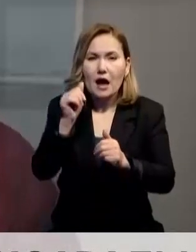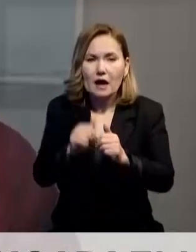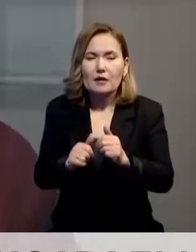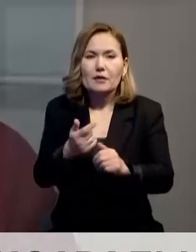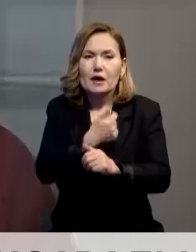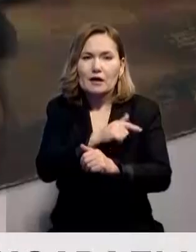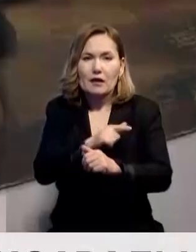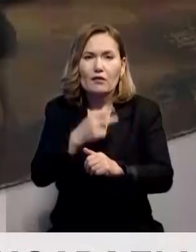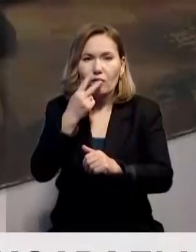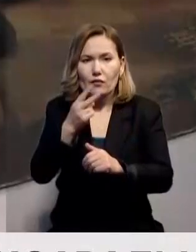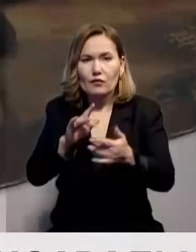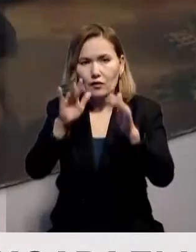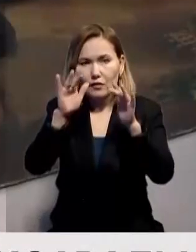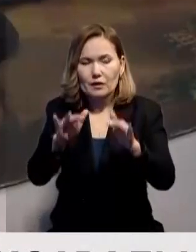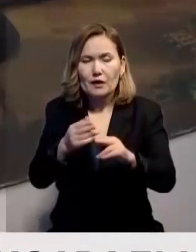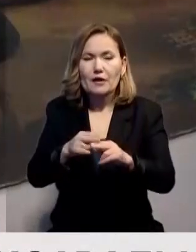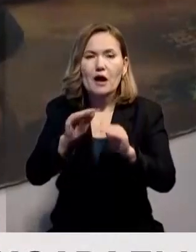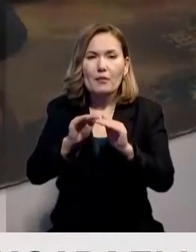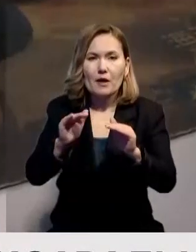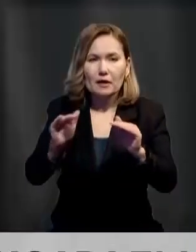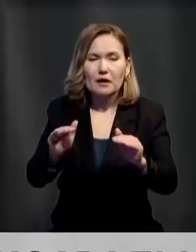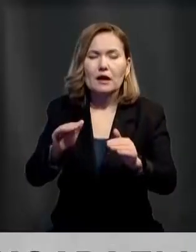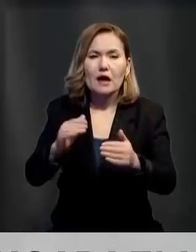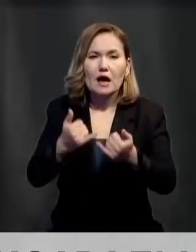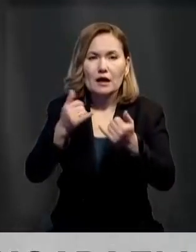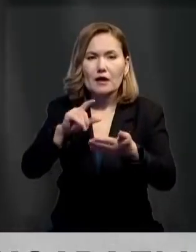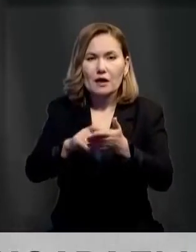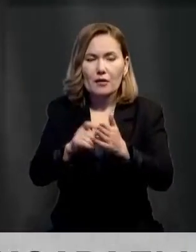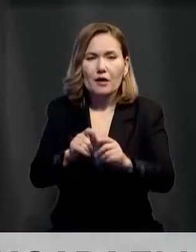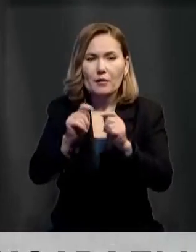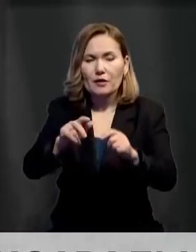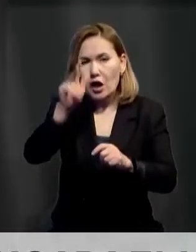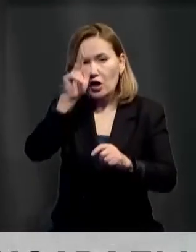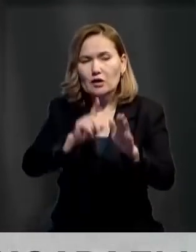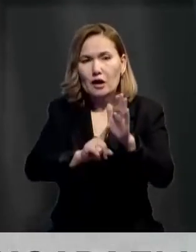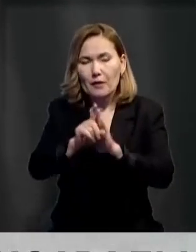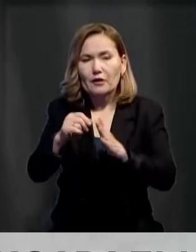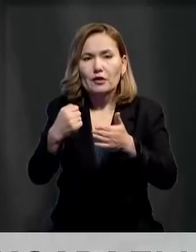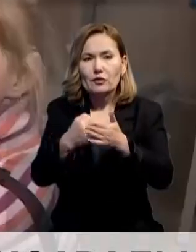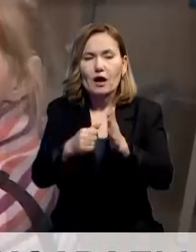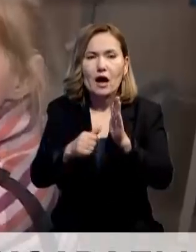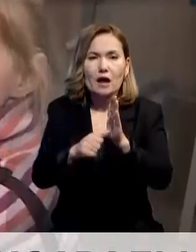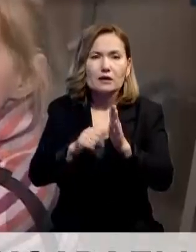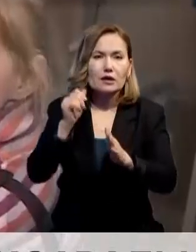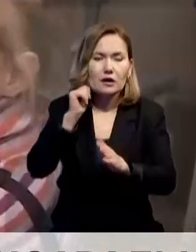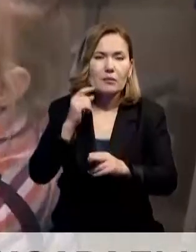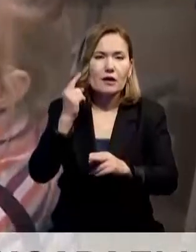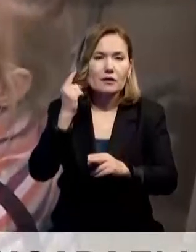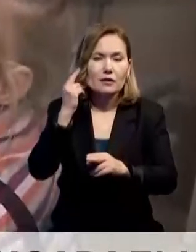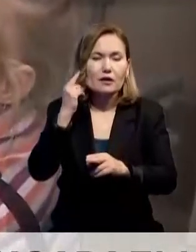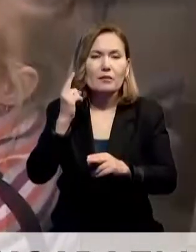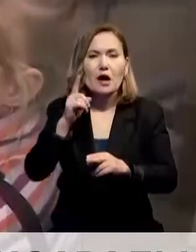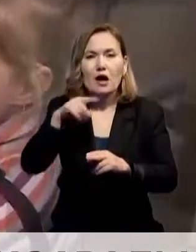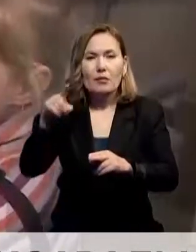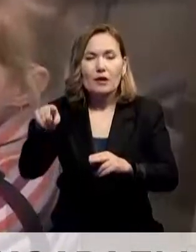дәрігер көре алады. Балалар үшінде бұрын соңды болмаған кабинет ашылды. Мамандар енді 3 айдан бастап 6 жасқа дейінгі балалардың есту қабілетіне скрининг жасайды.